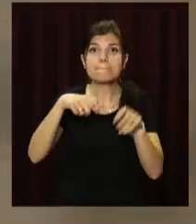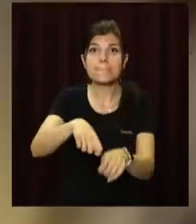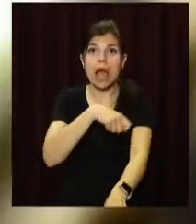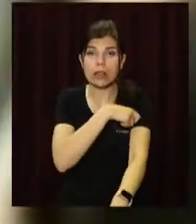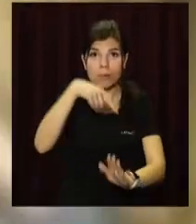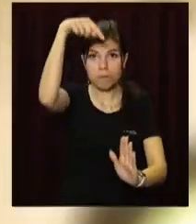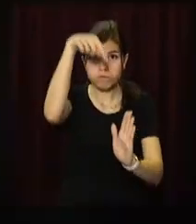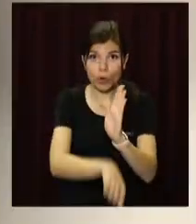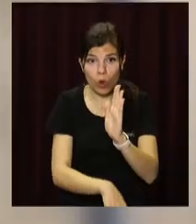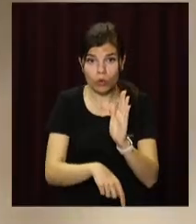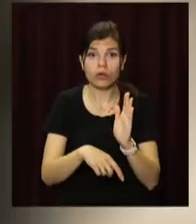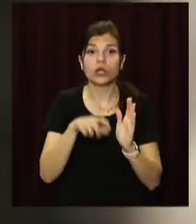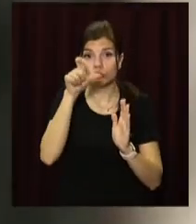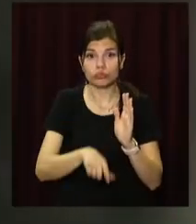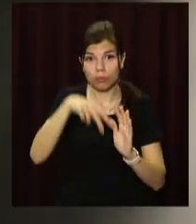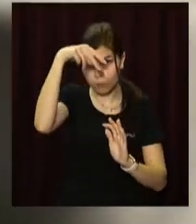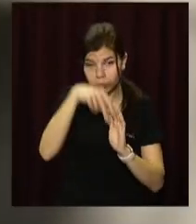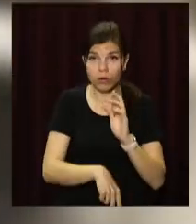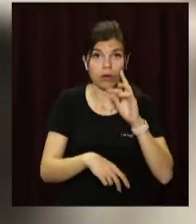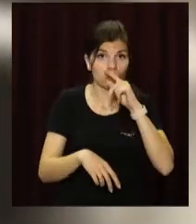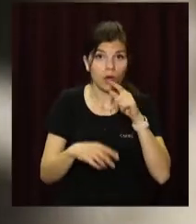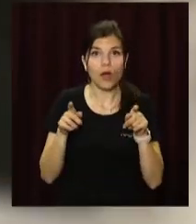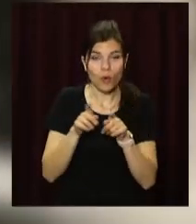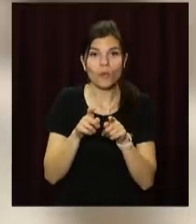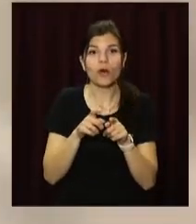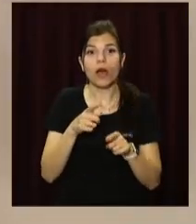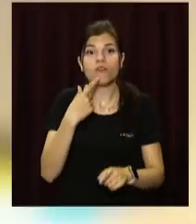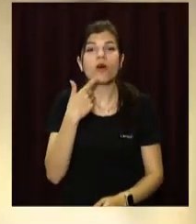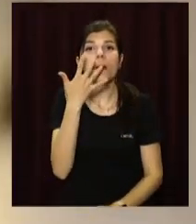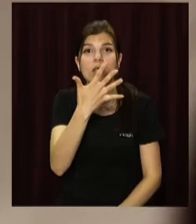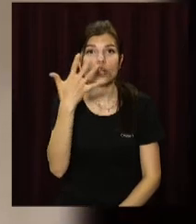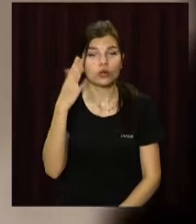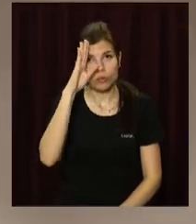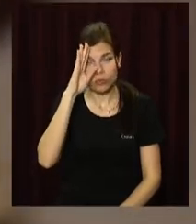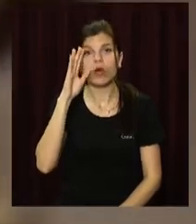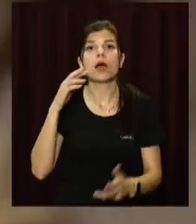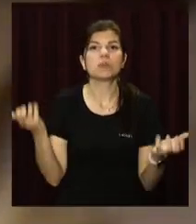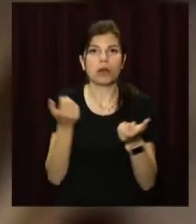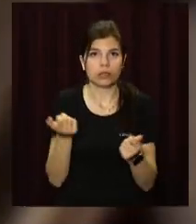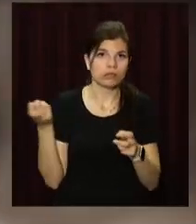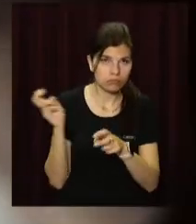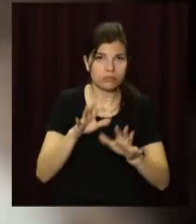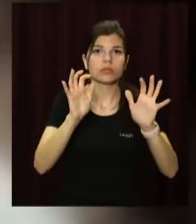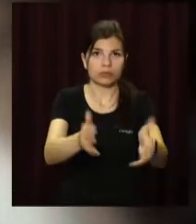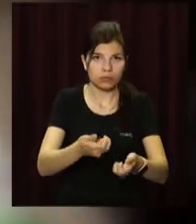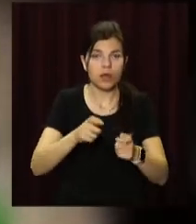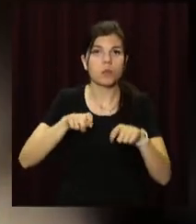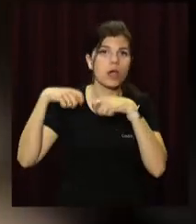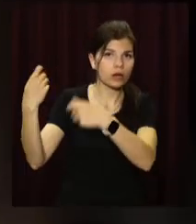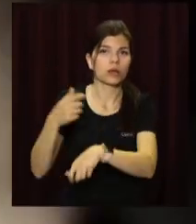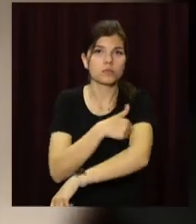За допомогою спеціального спорядження ДСНСники витягли 55-річного чоловіка з-під завалу і передали в руки